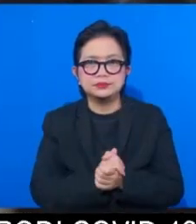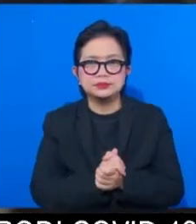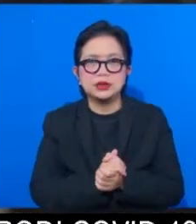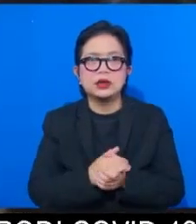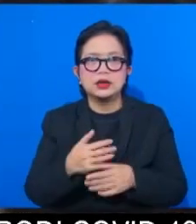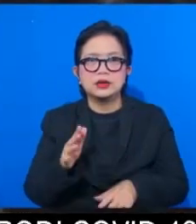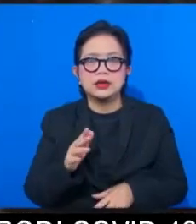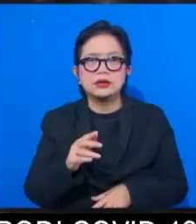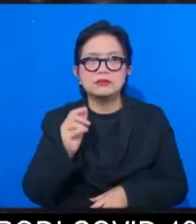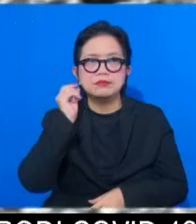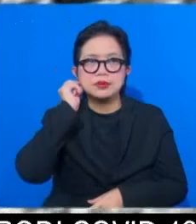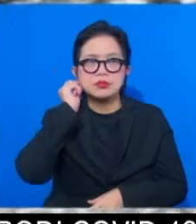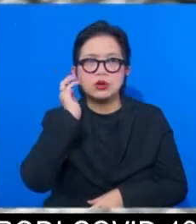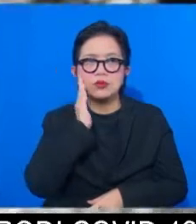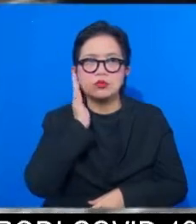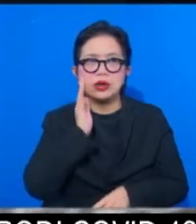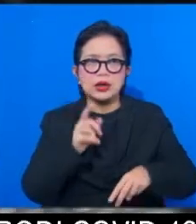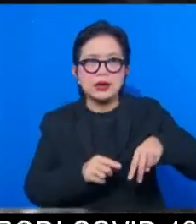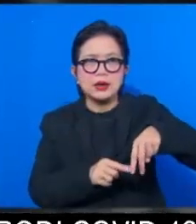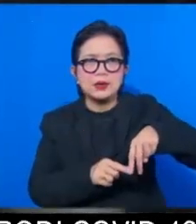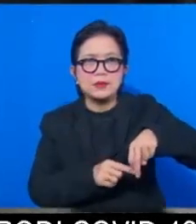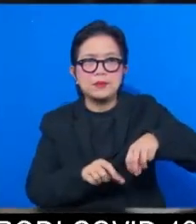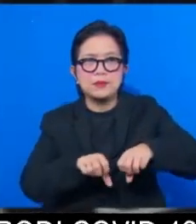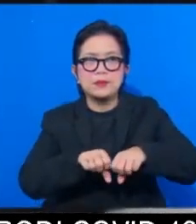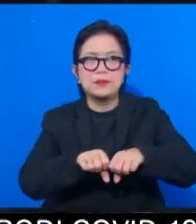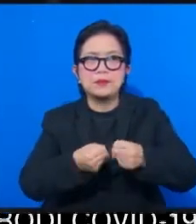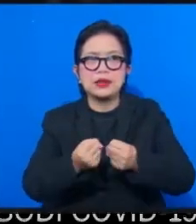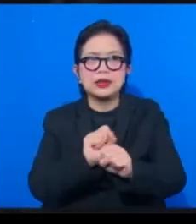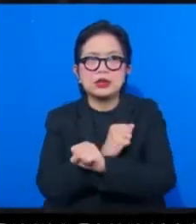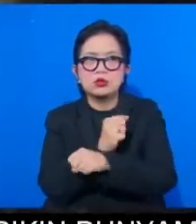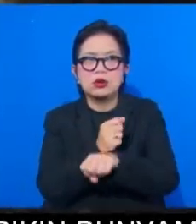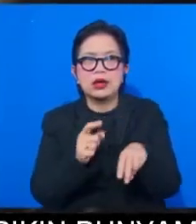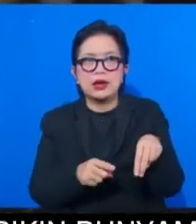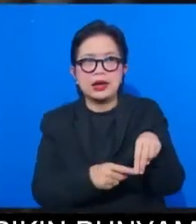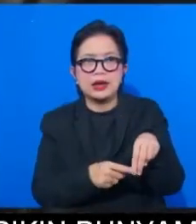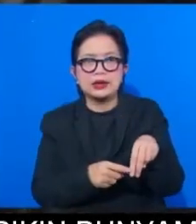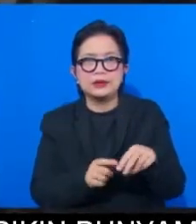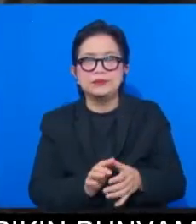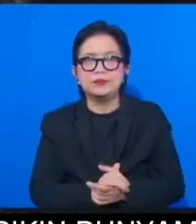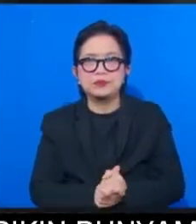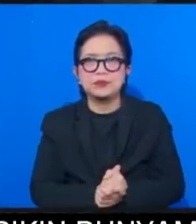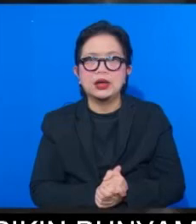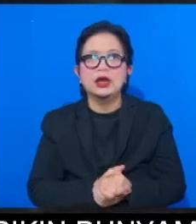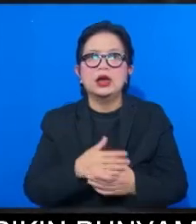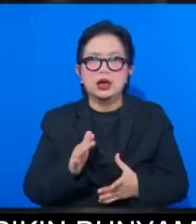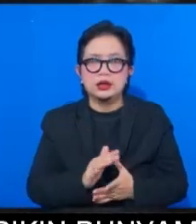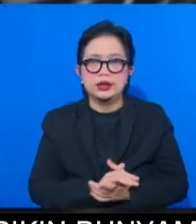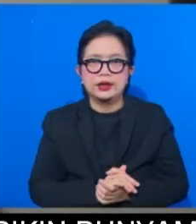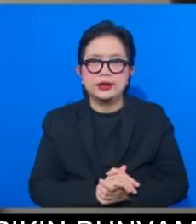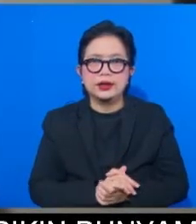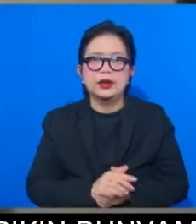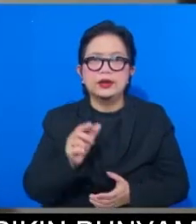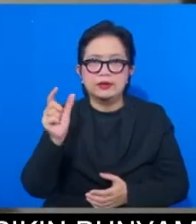kaki. Menurut polisi, mobil dinas milik Sekretariat DPRD Jambi ini dipinjam seorang staf namun malah